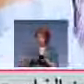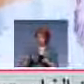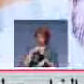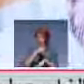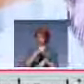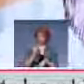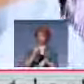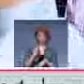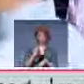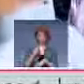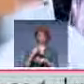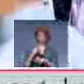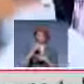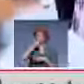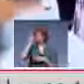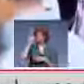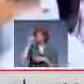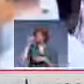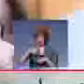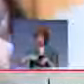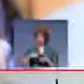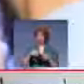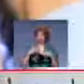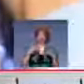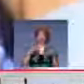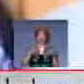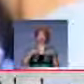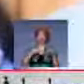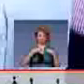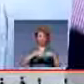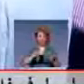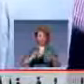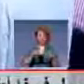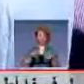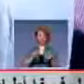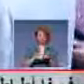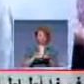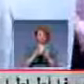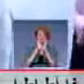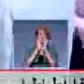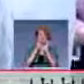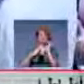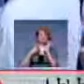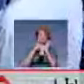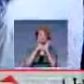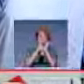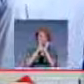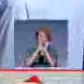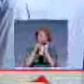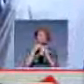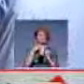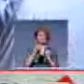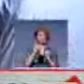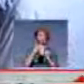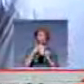طيب احنا كنا بنصلي وبنقرا قران وملتزمين. اه الحمد لله. واحنا بنصلي يعني في اي اعراض غريبه؟ بسمع القران بيحصل لي اي